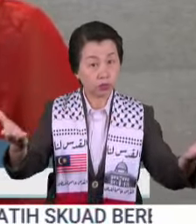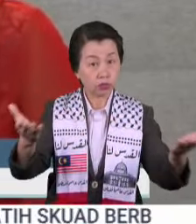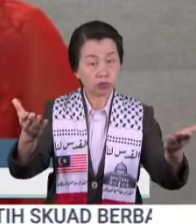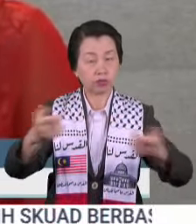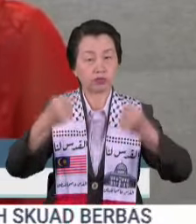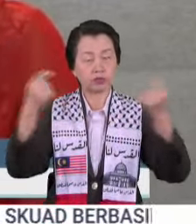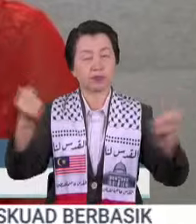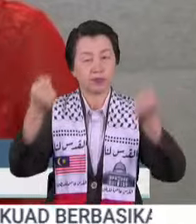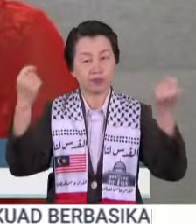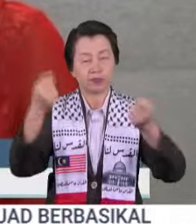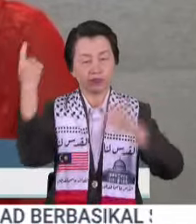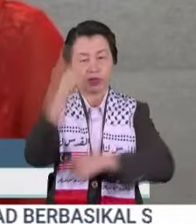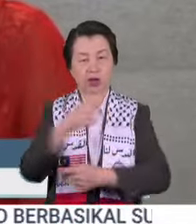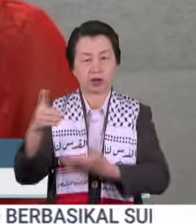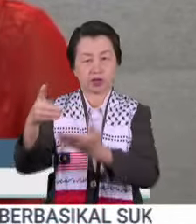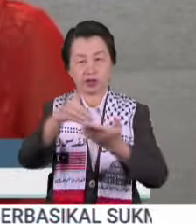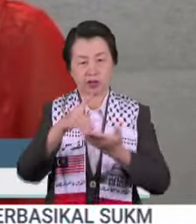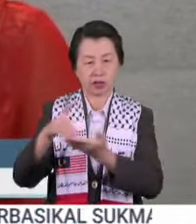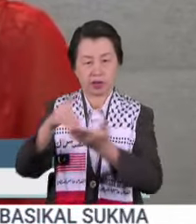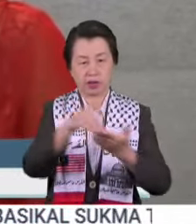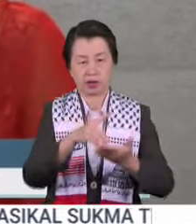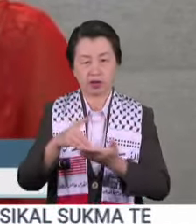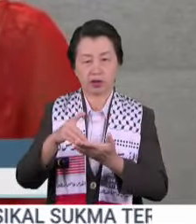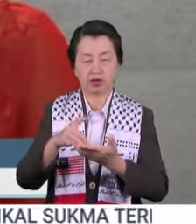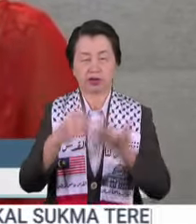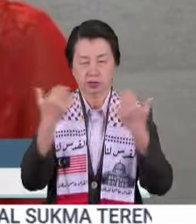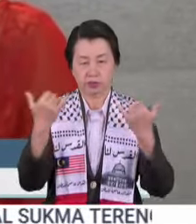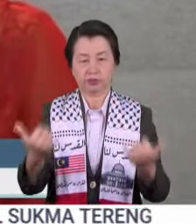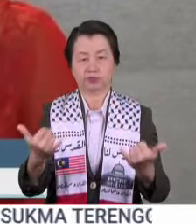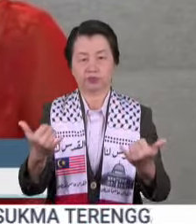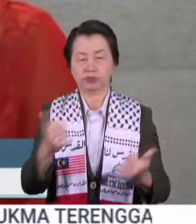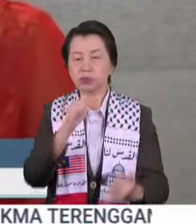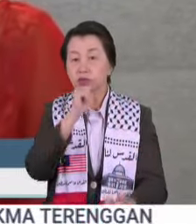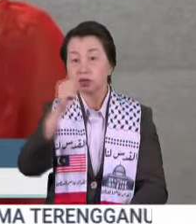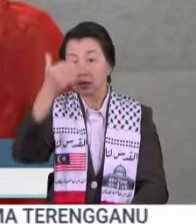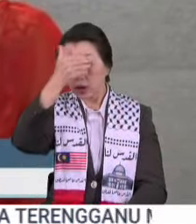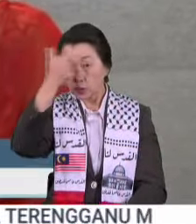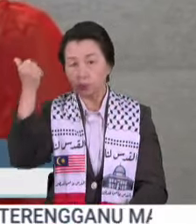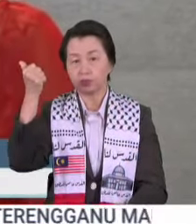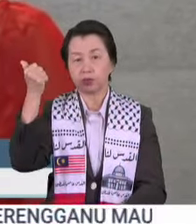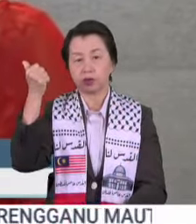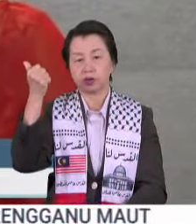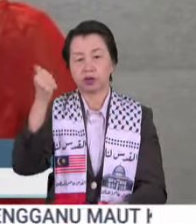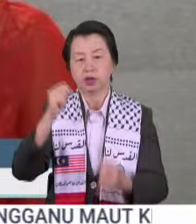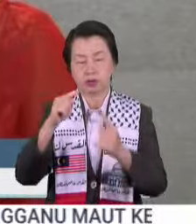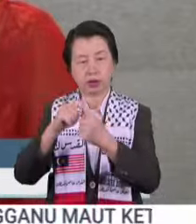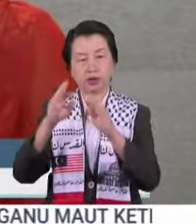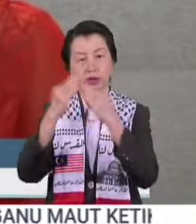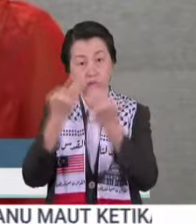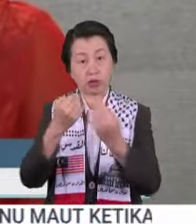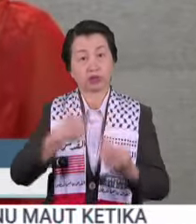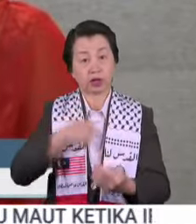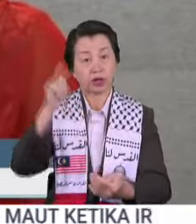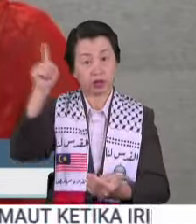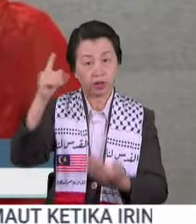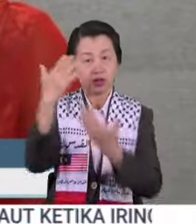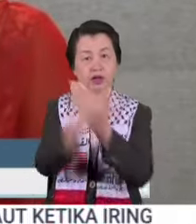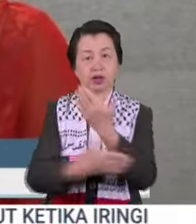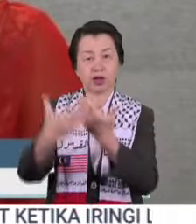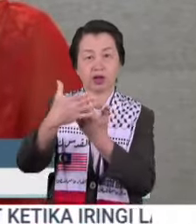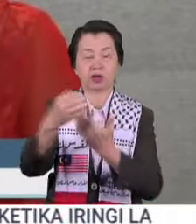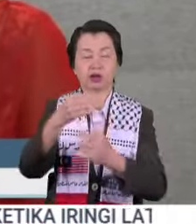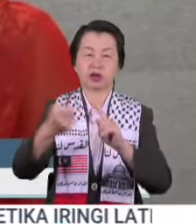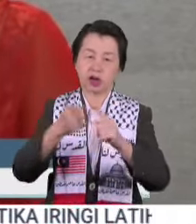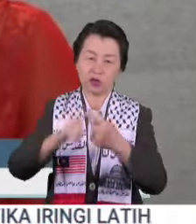menyambut hari dipawali pada kali ini tidak lupa kepada keluarga saya di semelanjung Malaysia dan